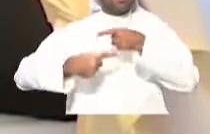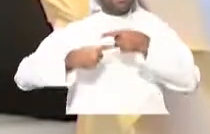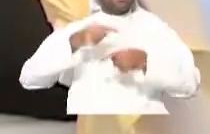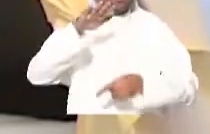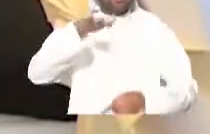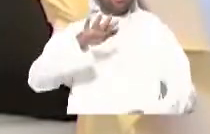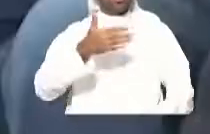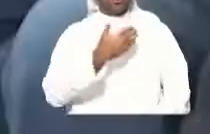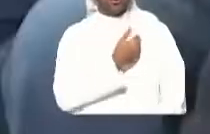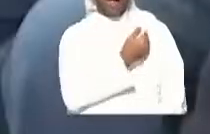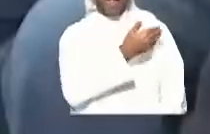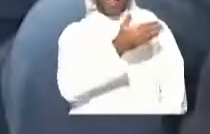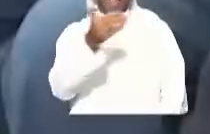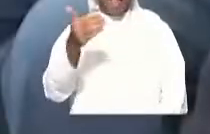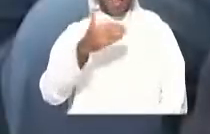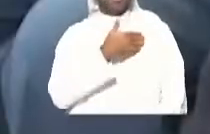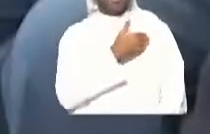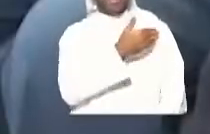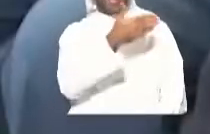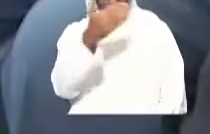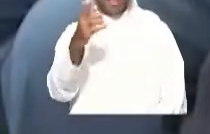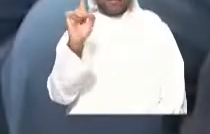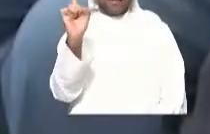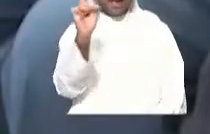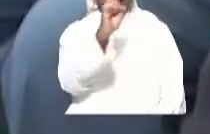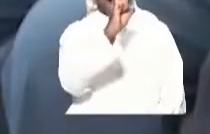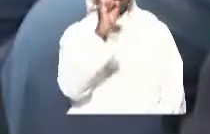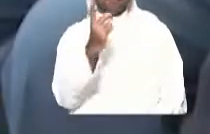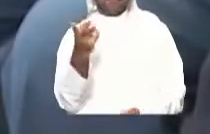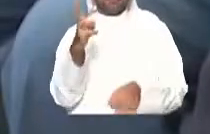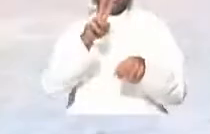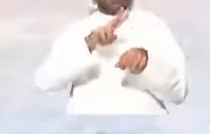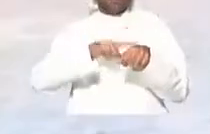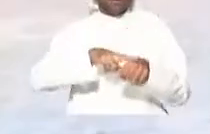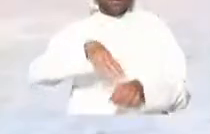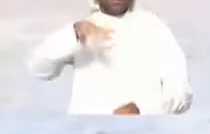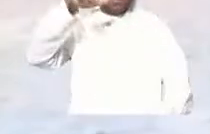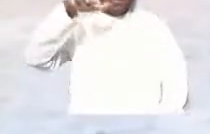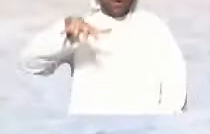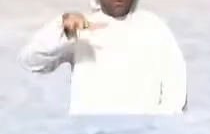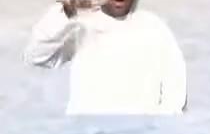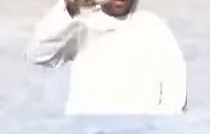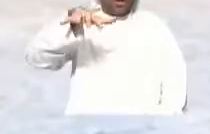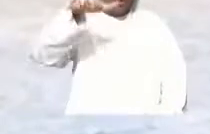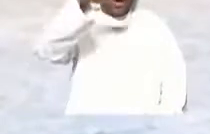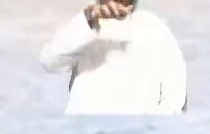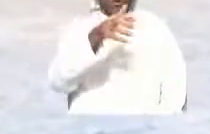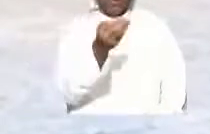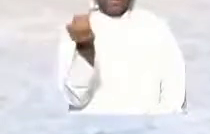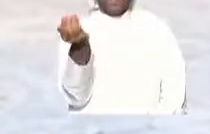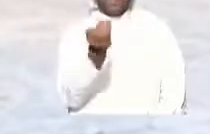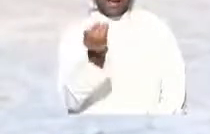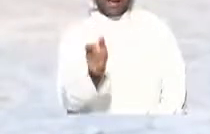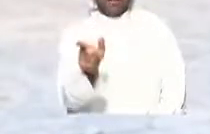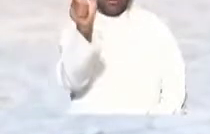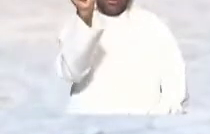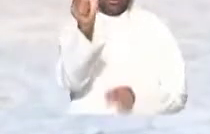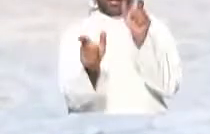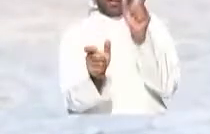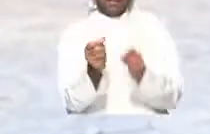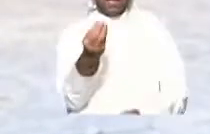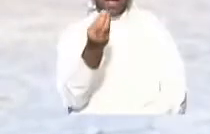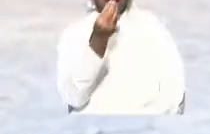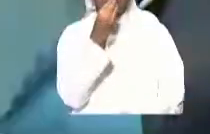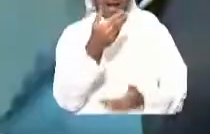الإنسانية التي تلمس حياة المواطن اليمني. فبالرغم من بناء المستشفيات والمؤسسات